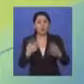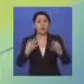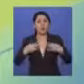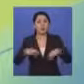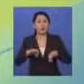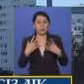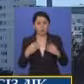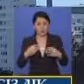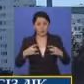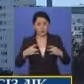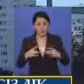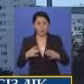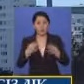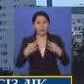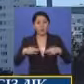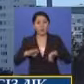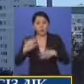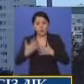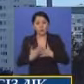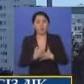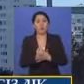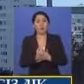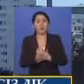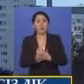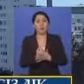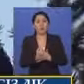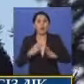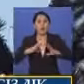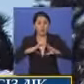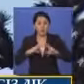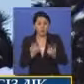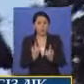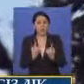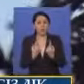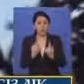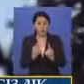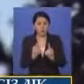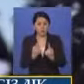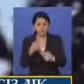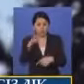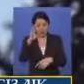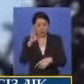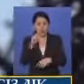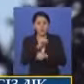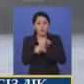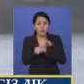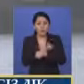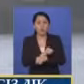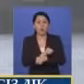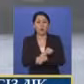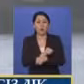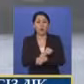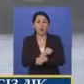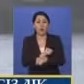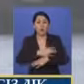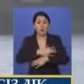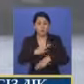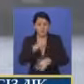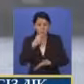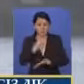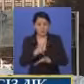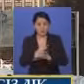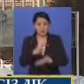тәуелсіздік күнімен құттықтады. Егемендікке қол жеткізіп, оны дүниеге паш ету бір бөлікте, оны сақтап қалу одан да зор міндет